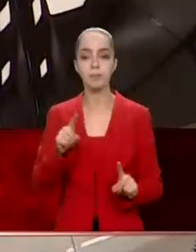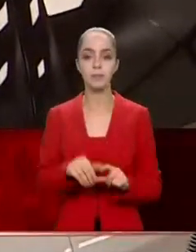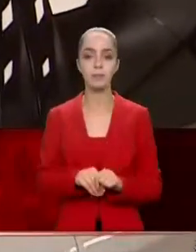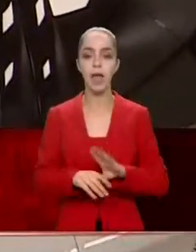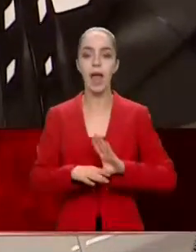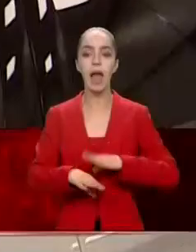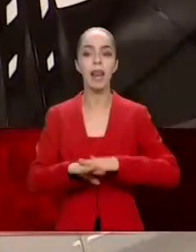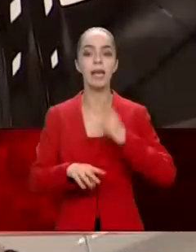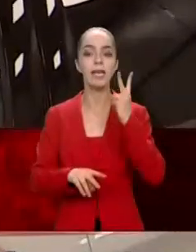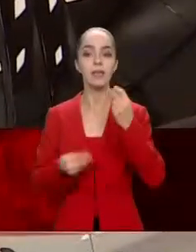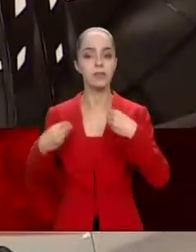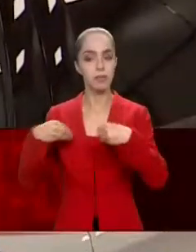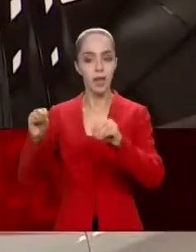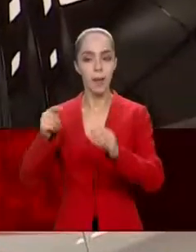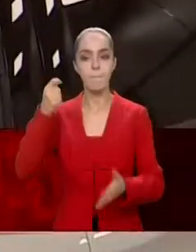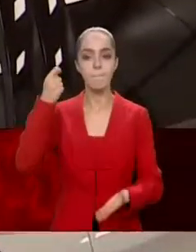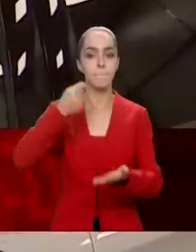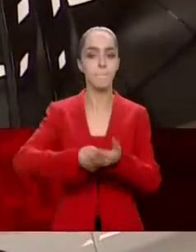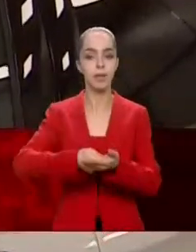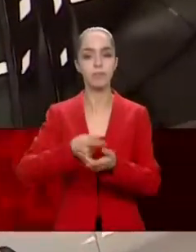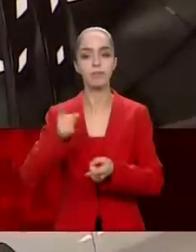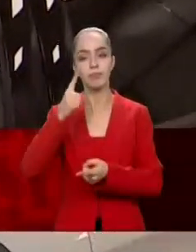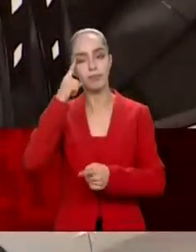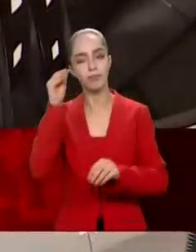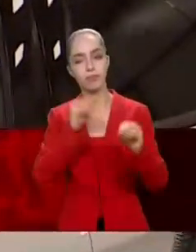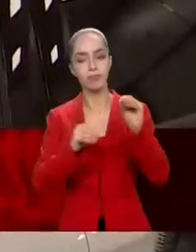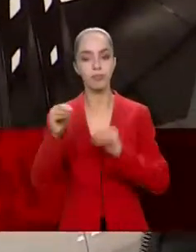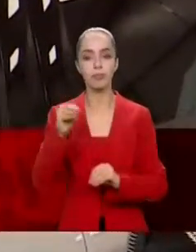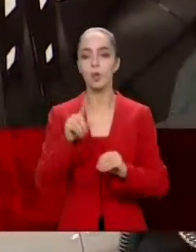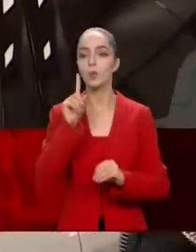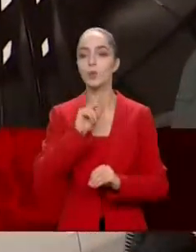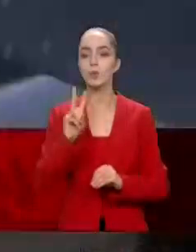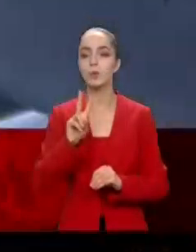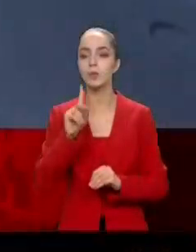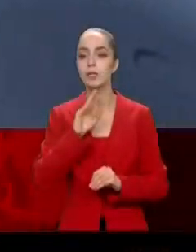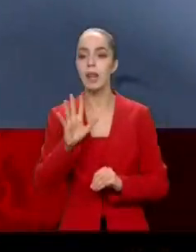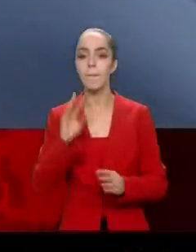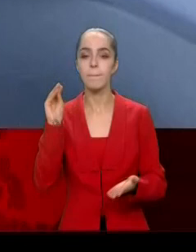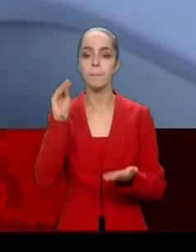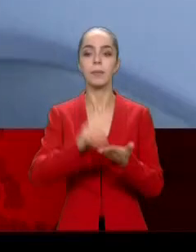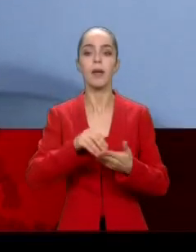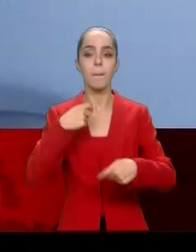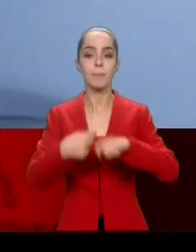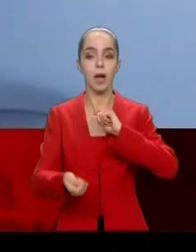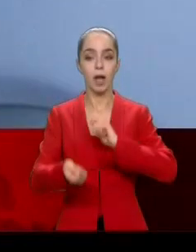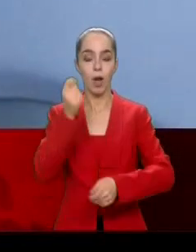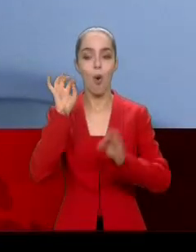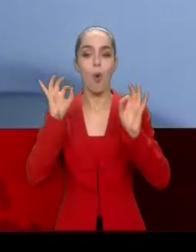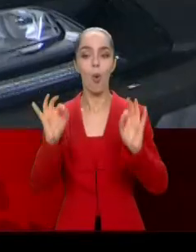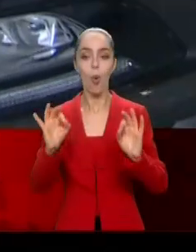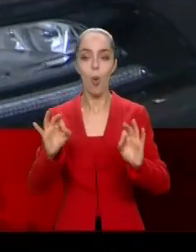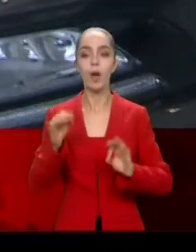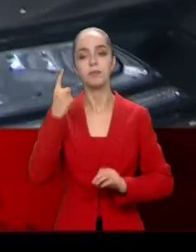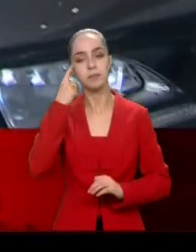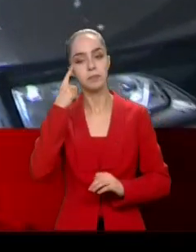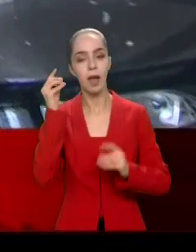satacağız. Bir peşinat yapıp tekrar buradan bir arabayı yönlendireceğiz kendimize. Bir 150 bin civarı eklememiz gerekecek. Bak 150 bin lira bir kredi olursa yaklaşık